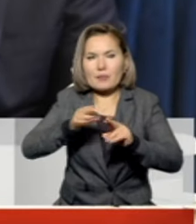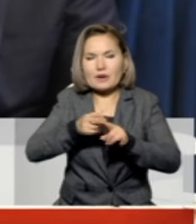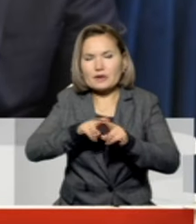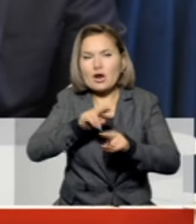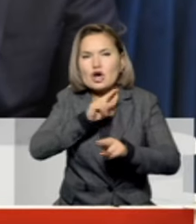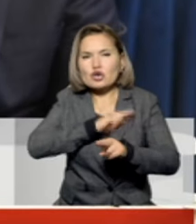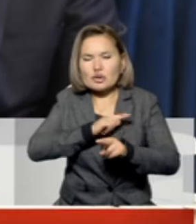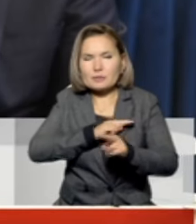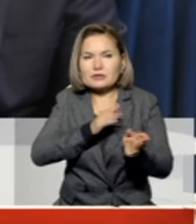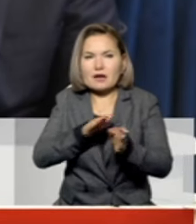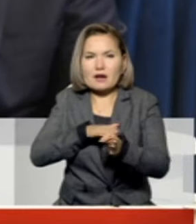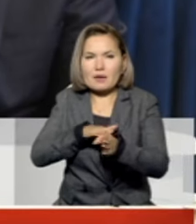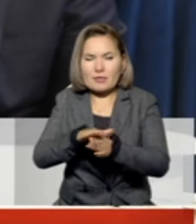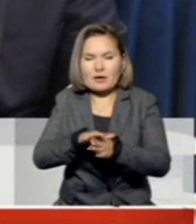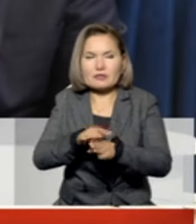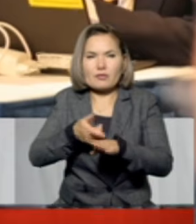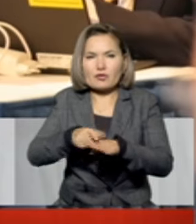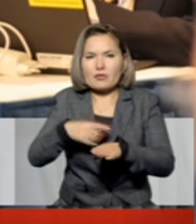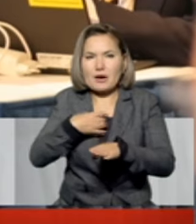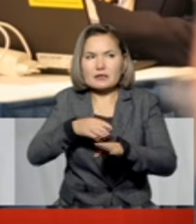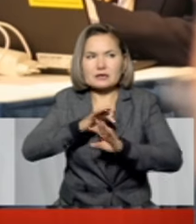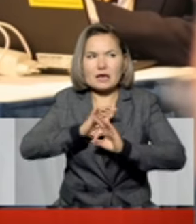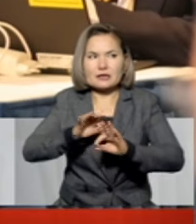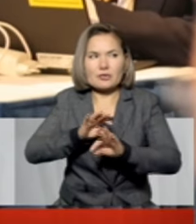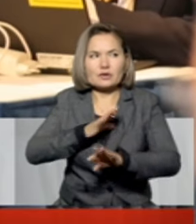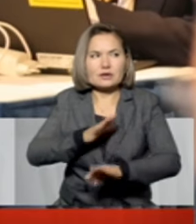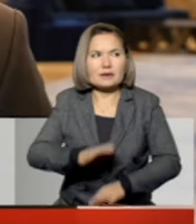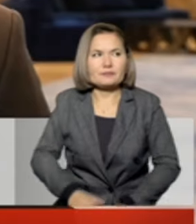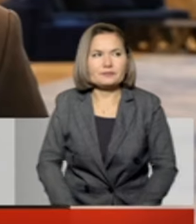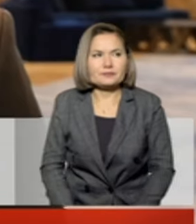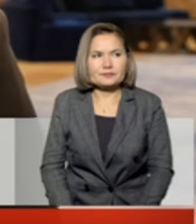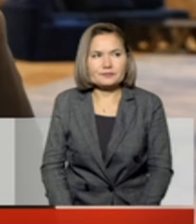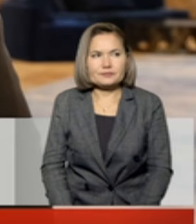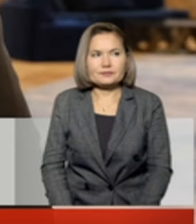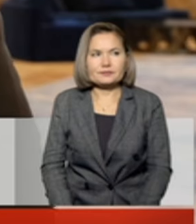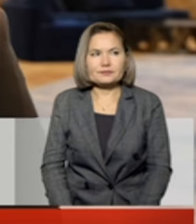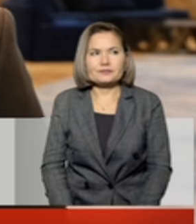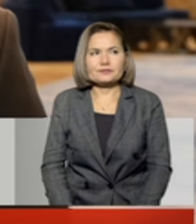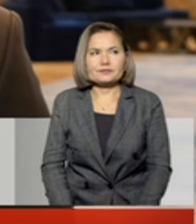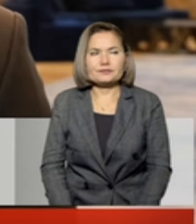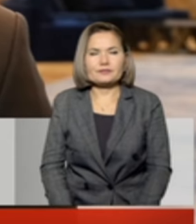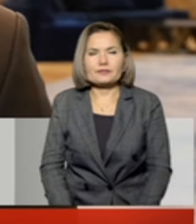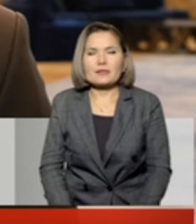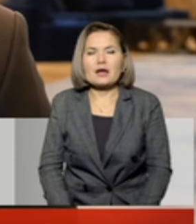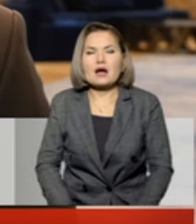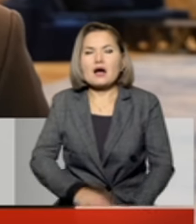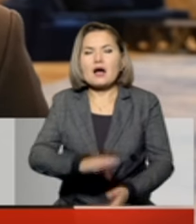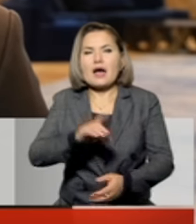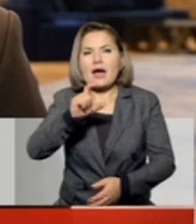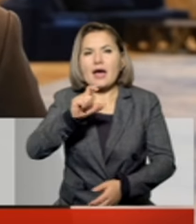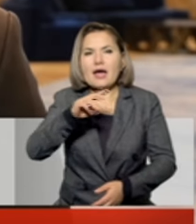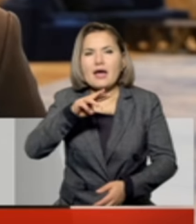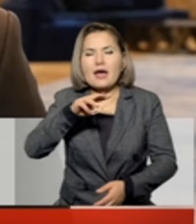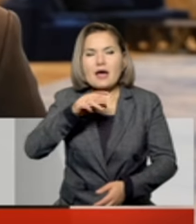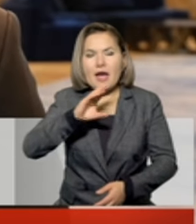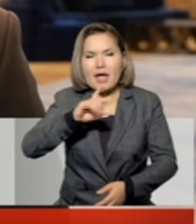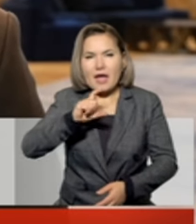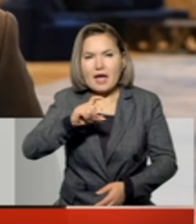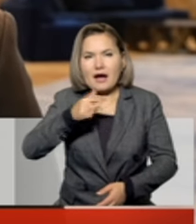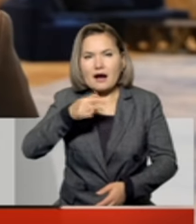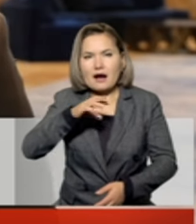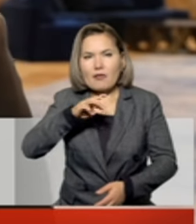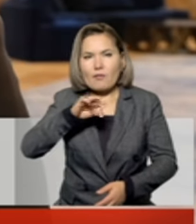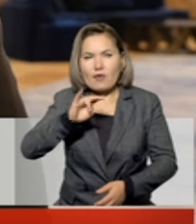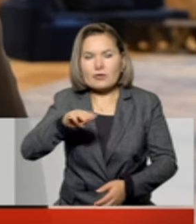оны сақтауды маңыздылығын атап өтті. Организация международная ЭКФЛ. Егмонт халықаралық ұйымы стратегиялық талдау тәсілдеріне